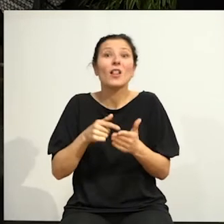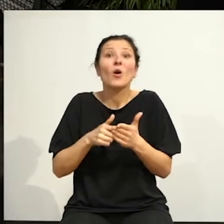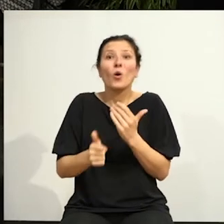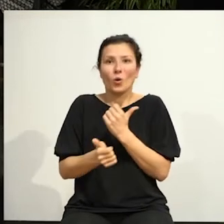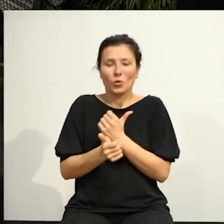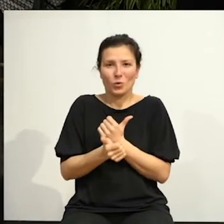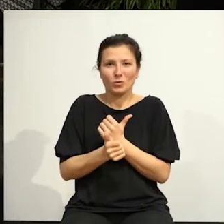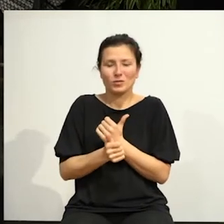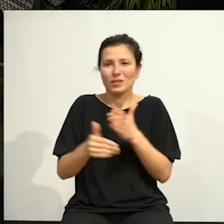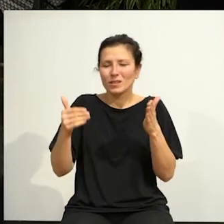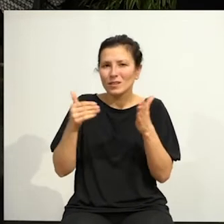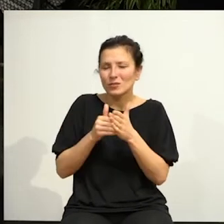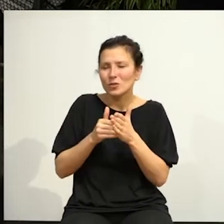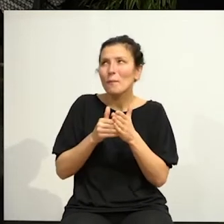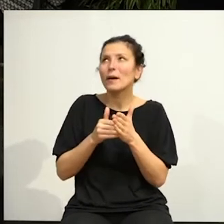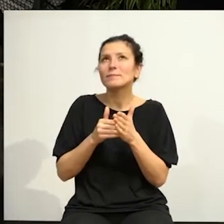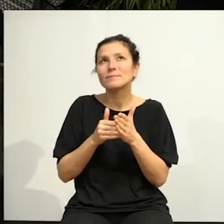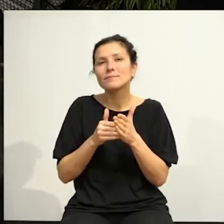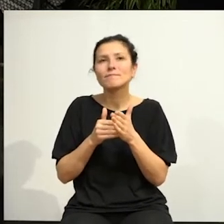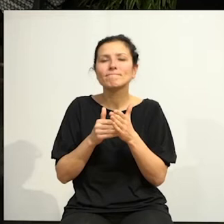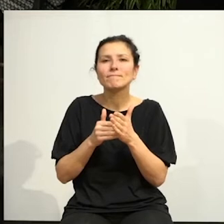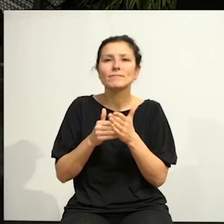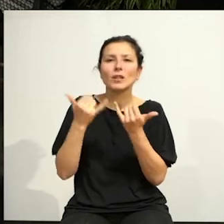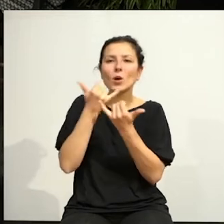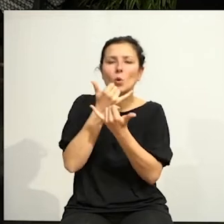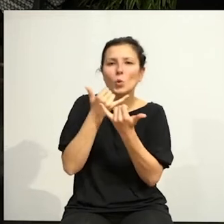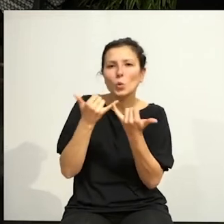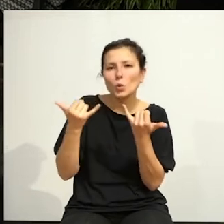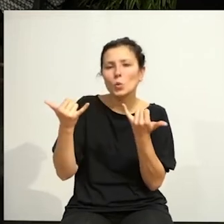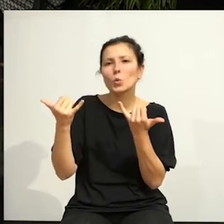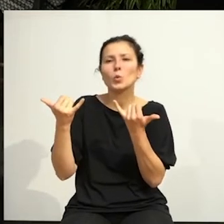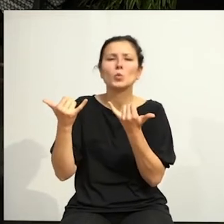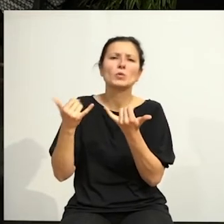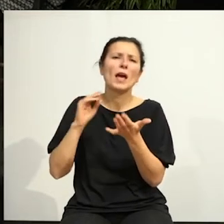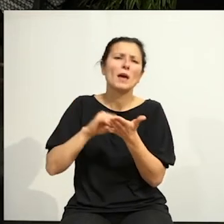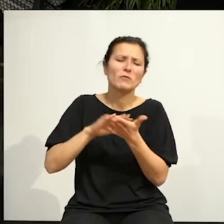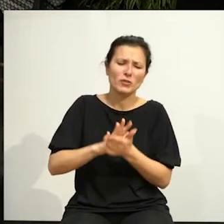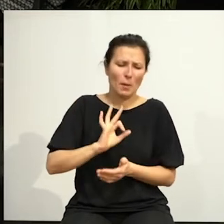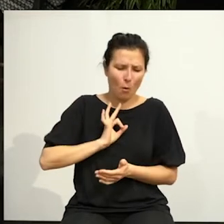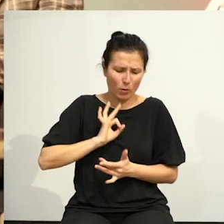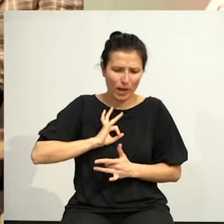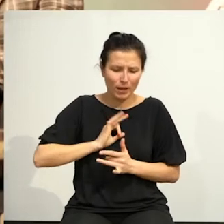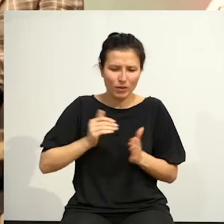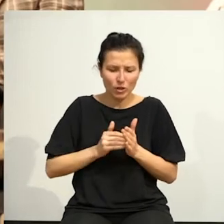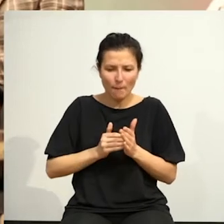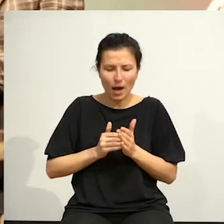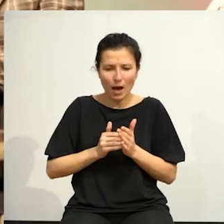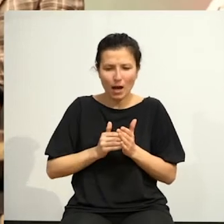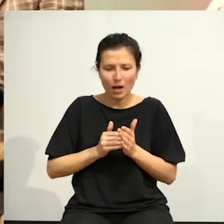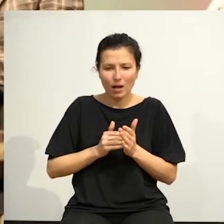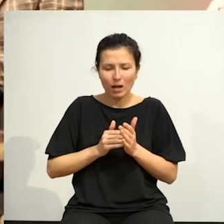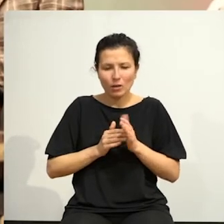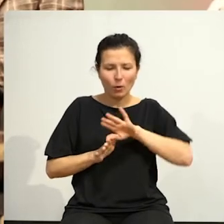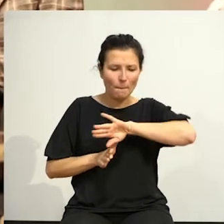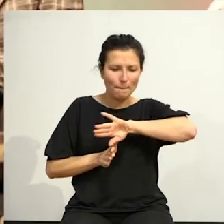się przebić przez różne warstwy przyzwyczajeń, czasem też opinii